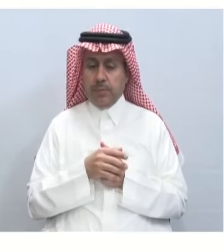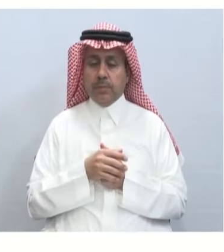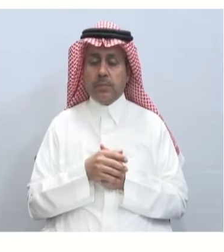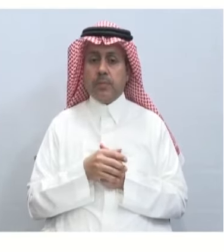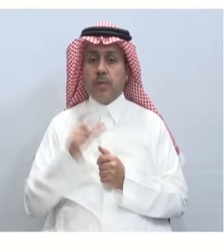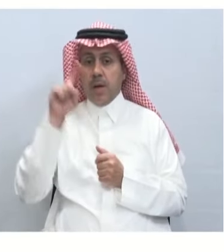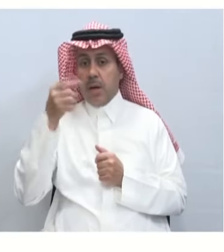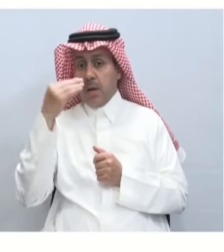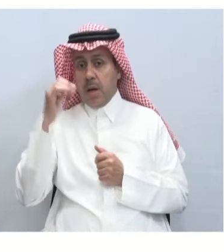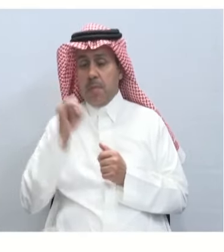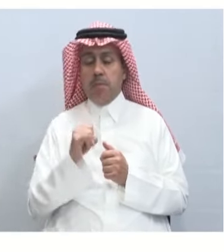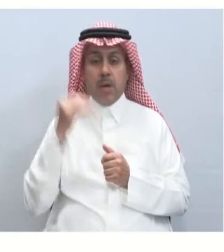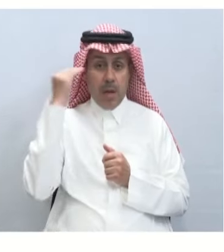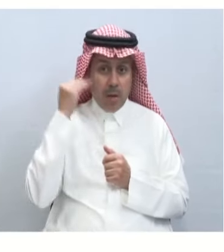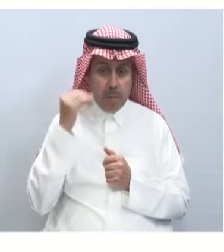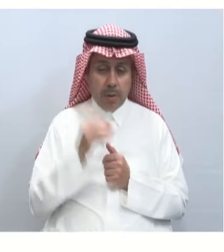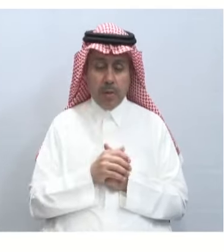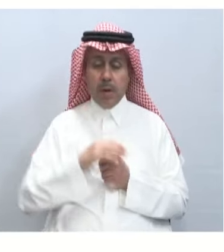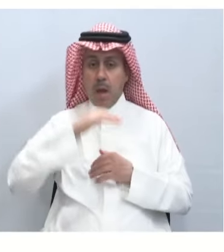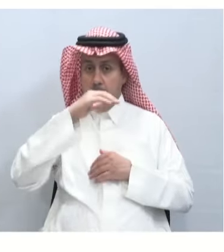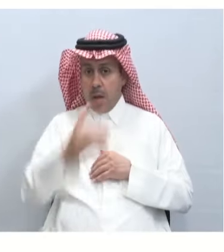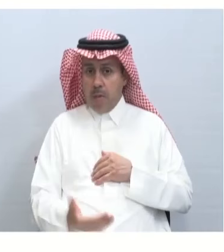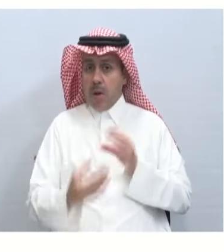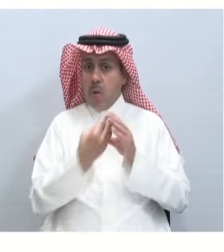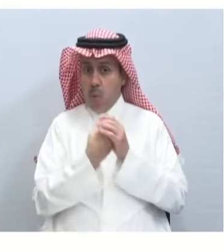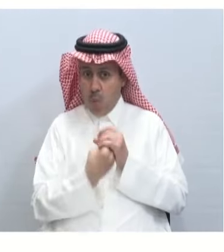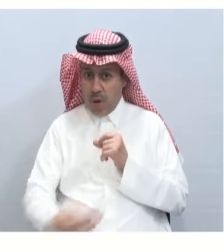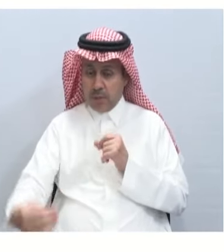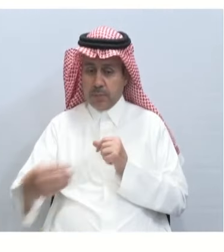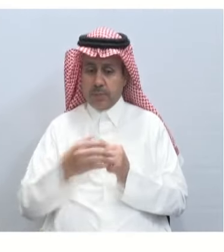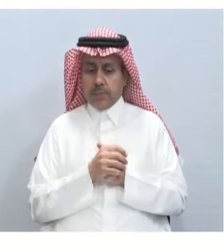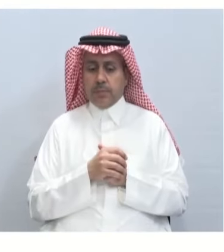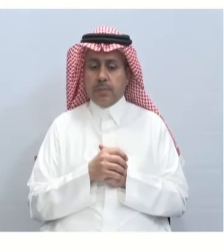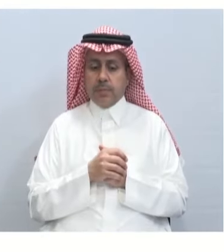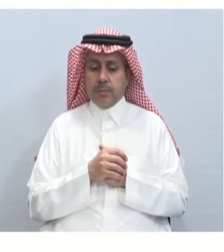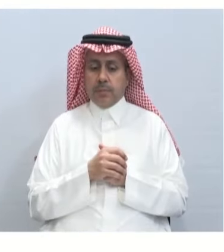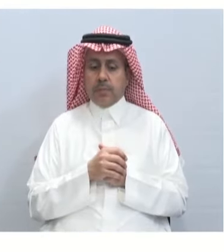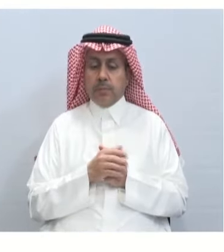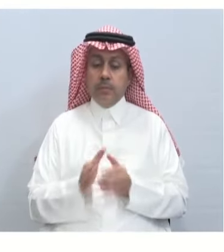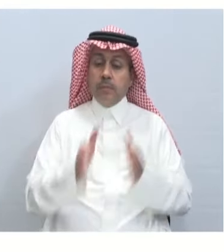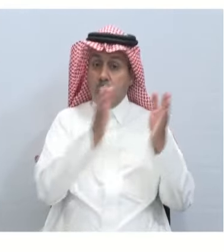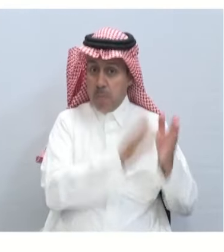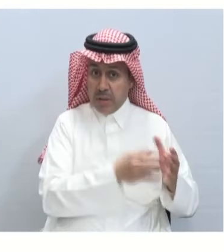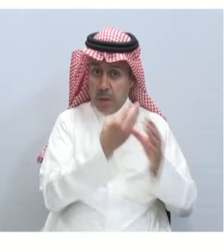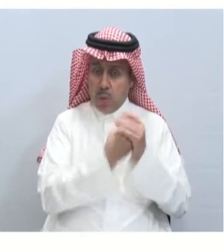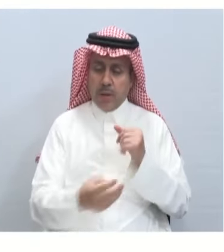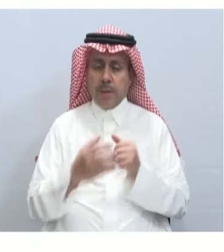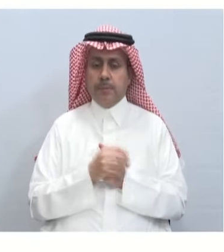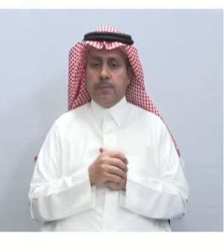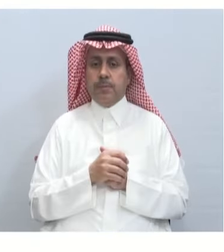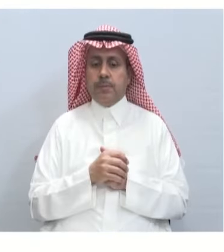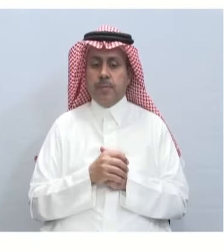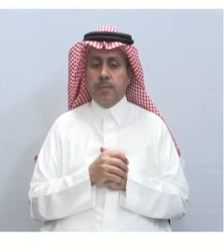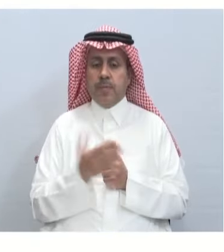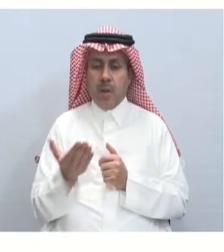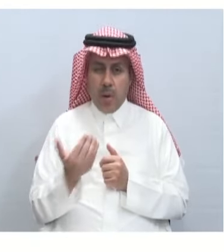رحم المراه الحامل انتبه الحامل بعد الولاده او